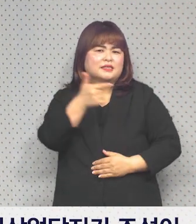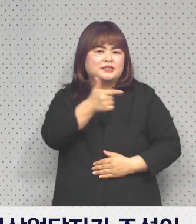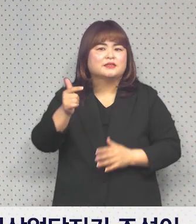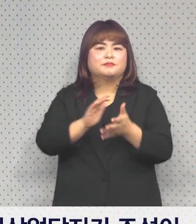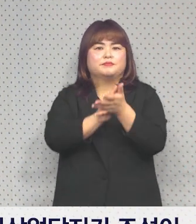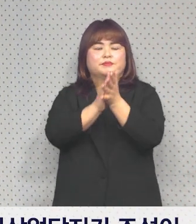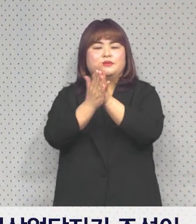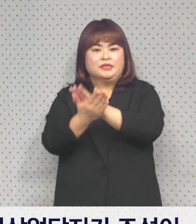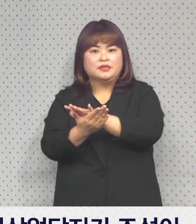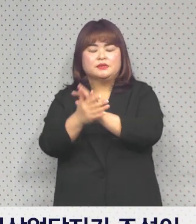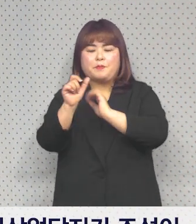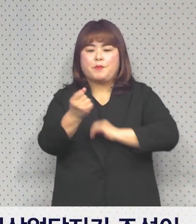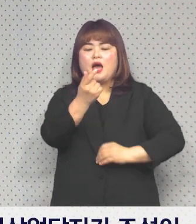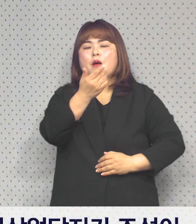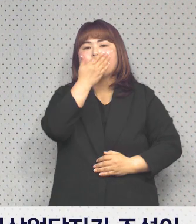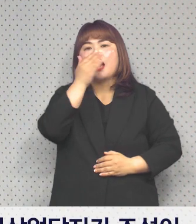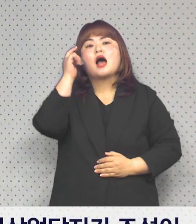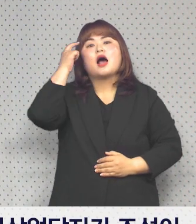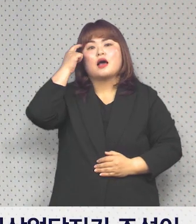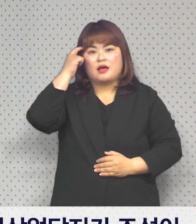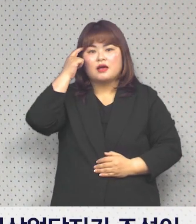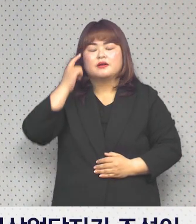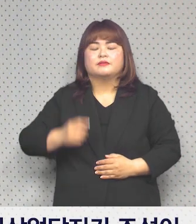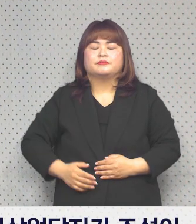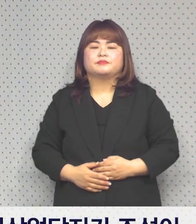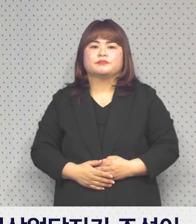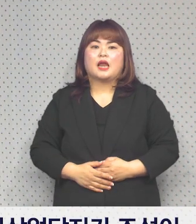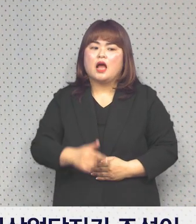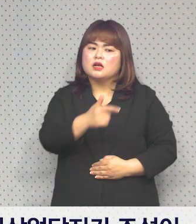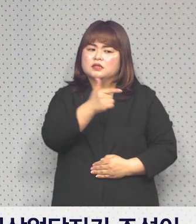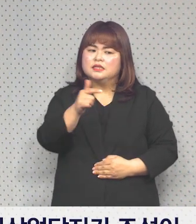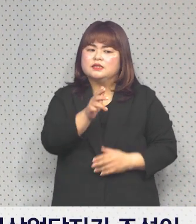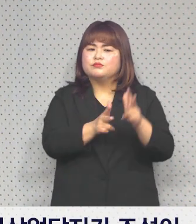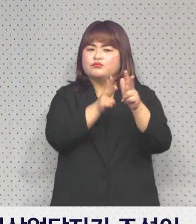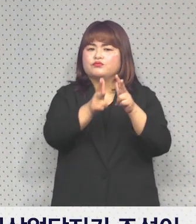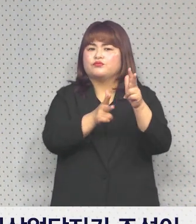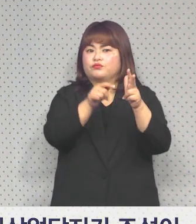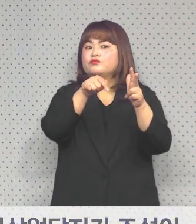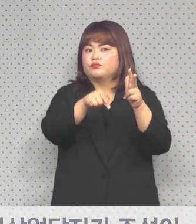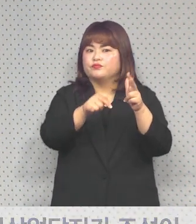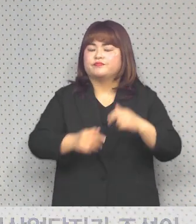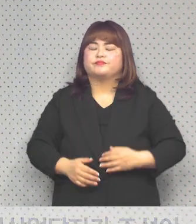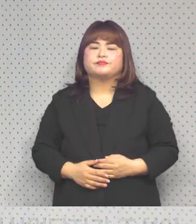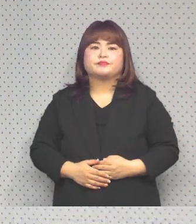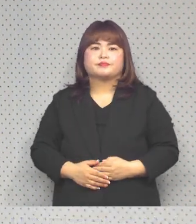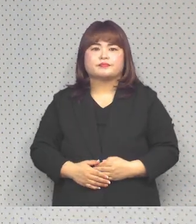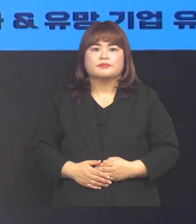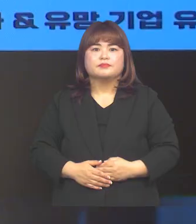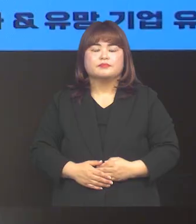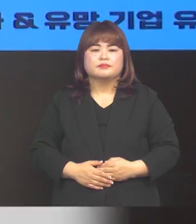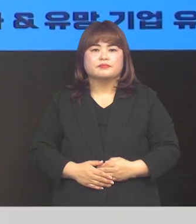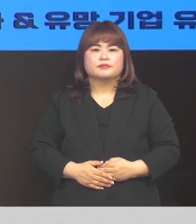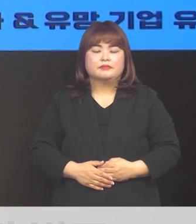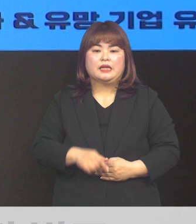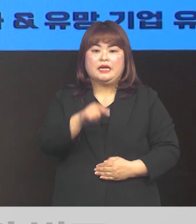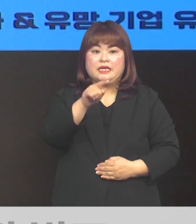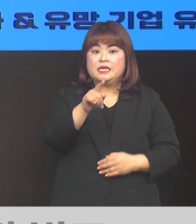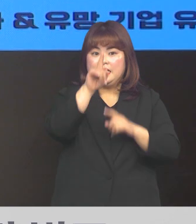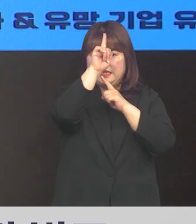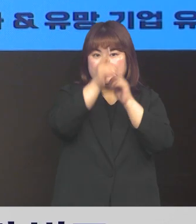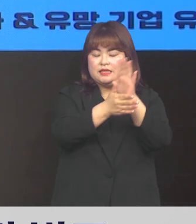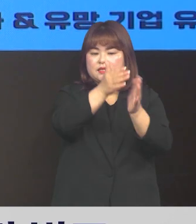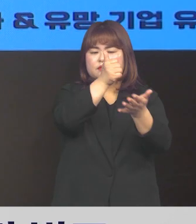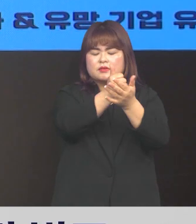엄청난 변화를 앞으로 초래할 대형 프로젝트라고 생각을 합니다. 이 시장은